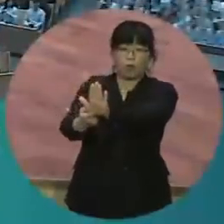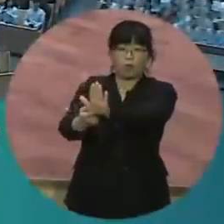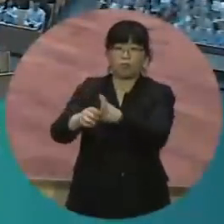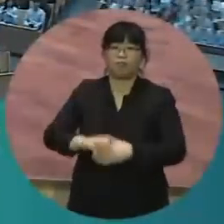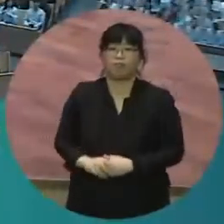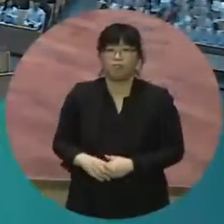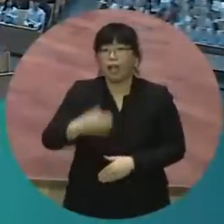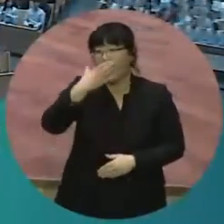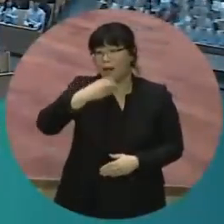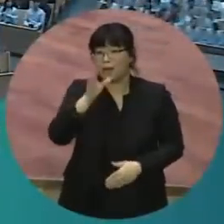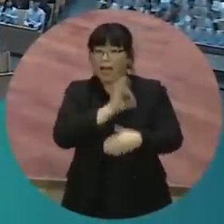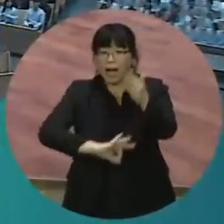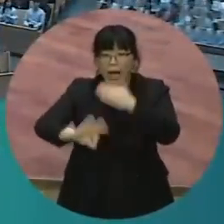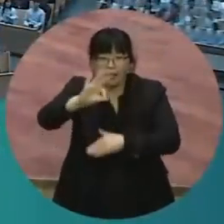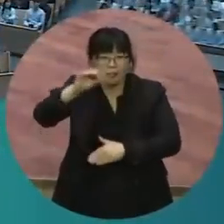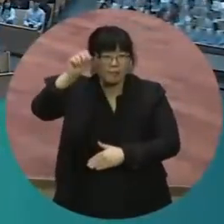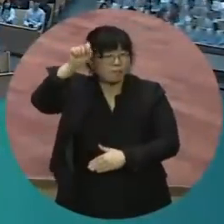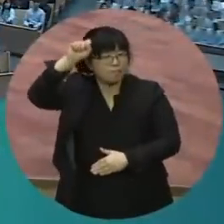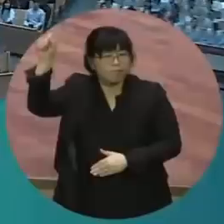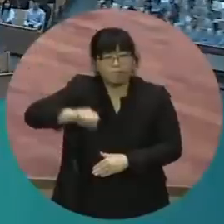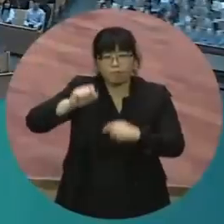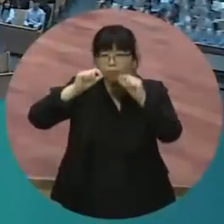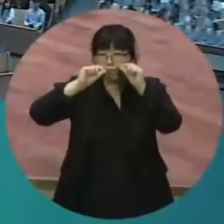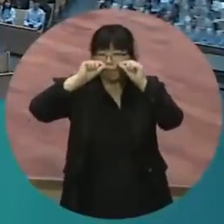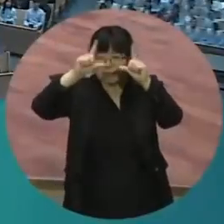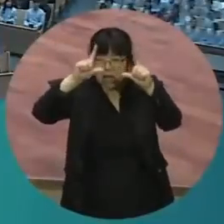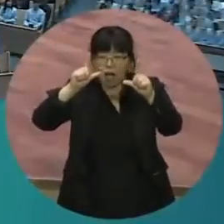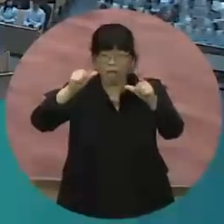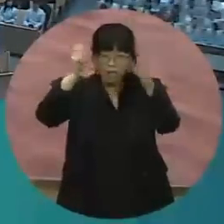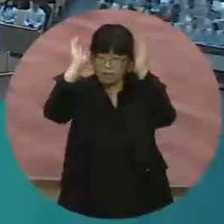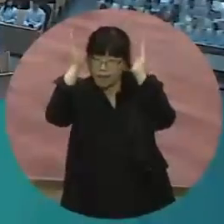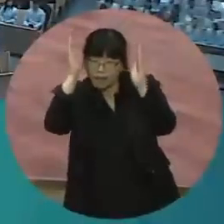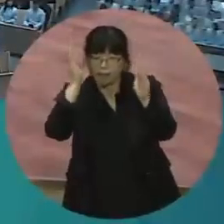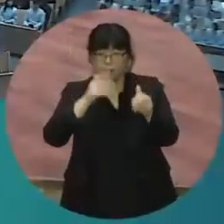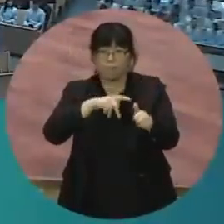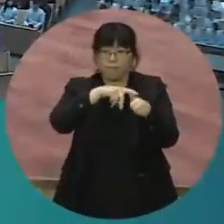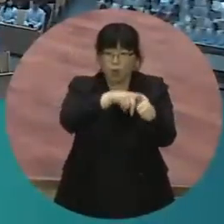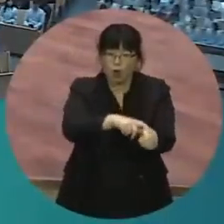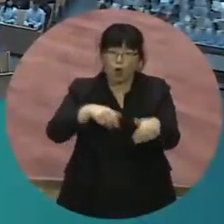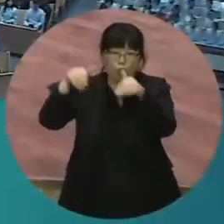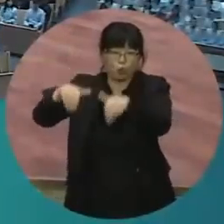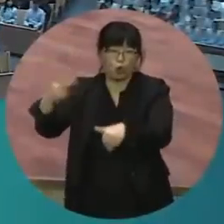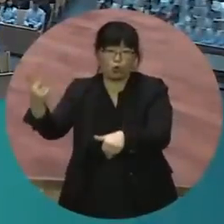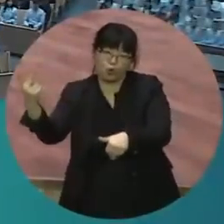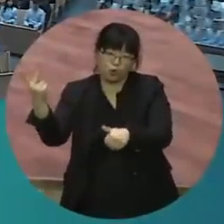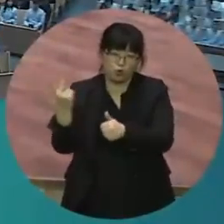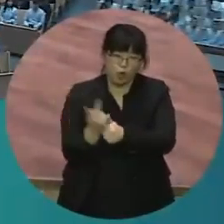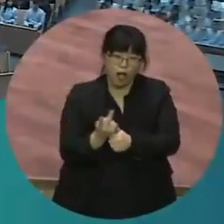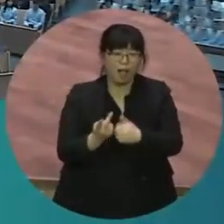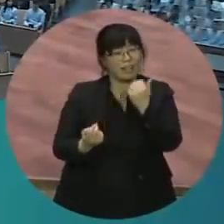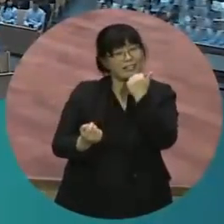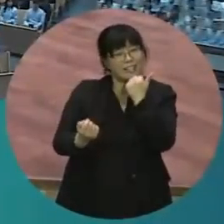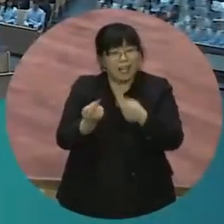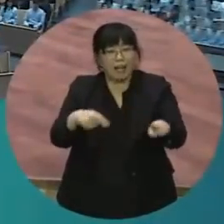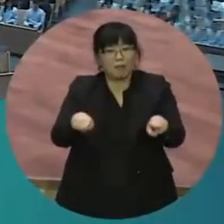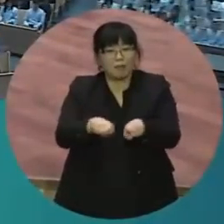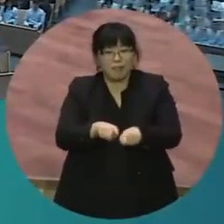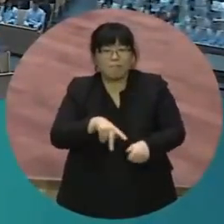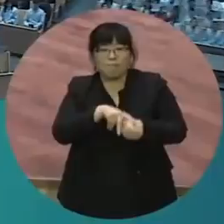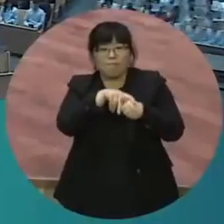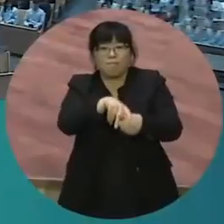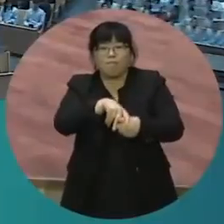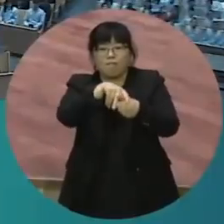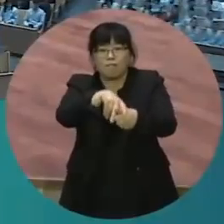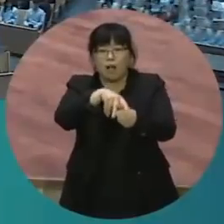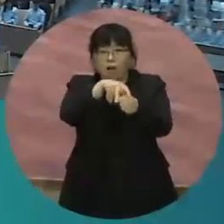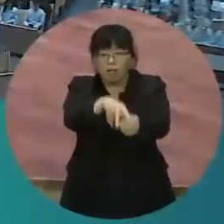나귀 안장을 지우고 두 종과 그의 아들 이삭을 데리고 번제에 설 나무를 쪼개어 가지고 떠나 하나님이 자기에게 일러준